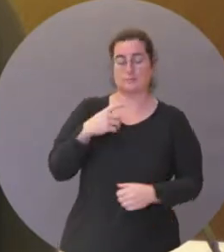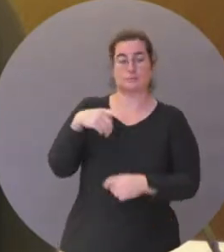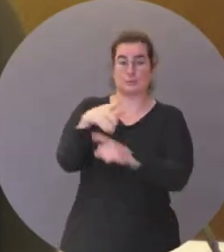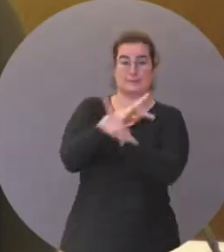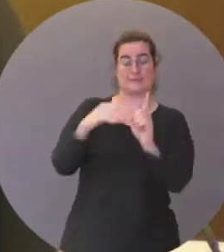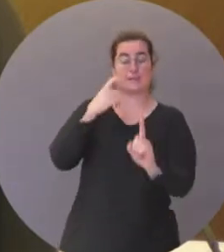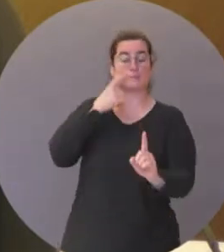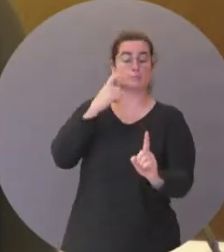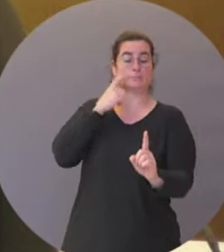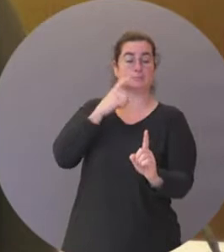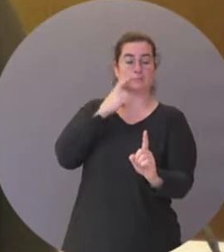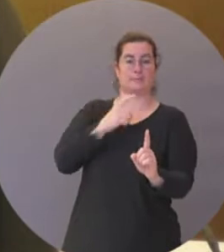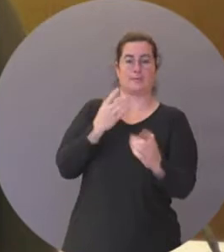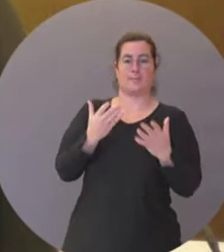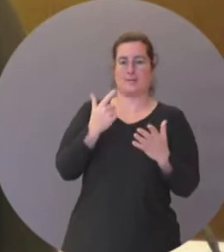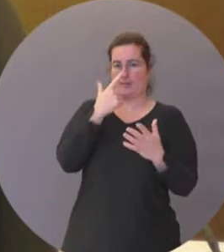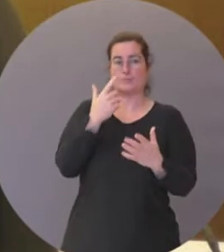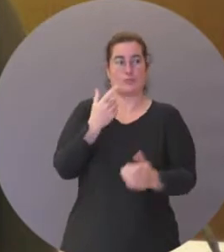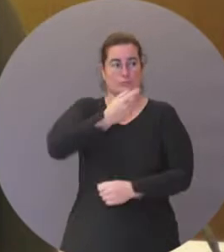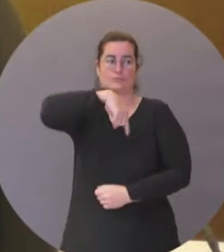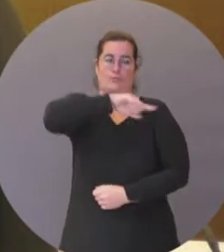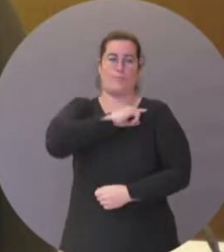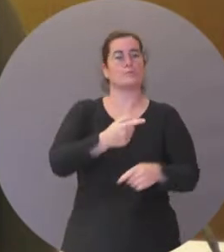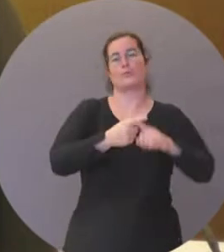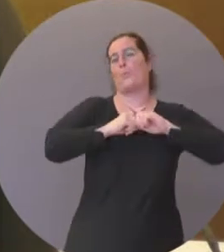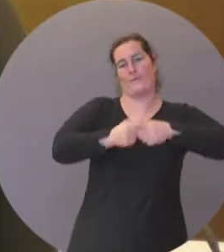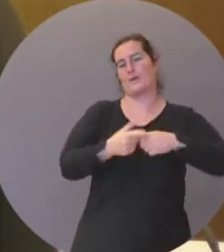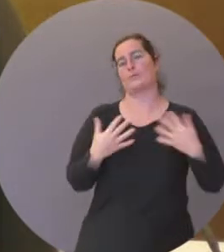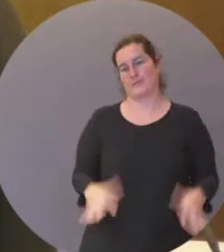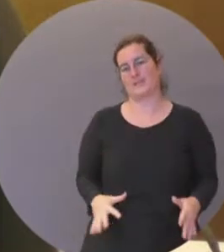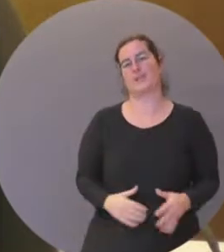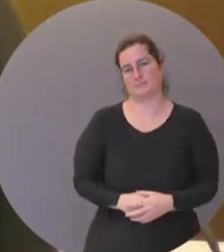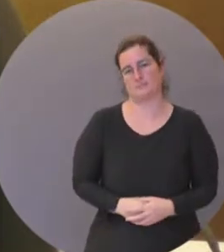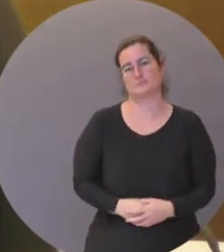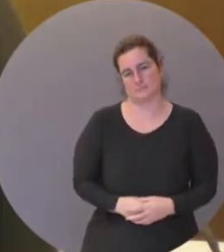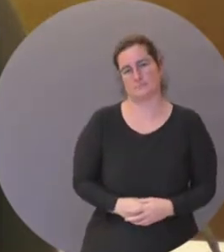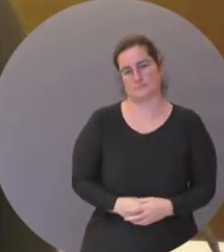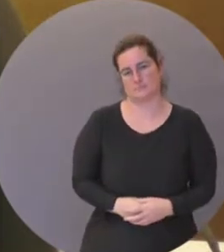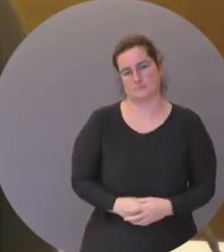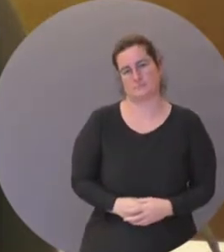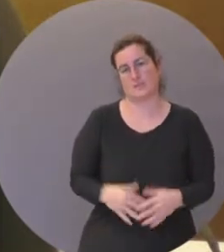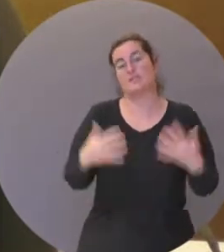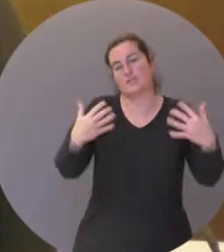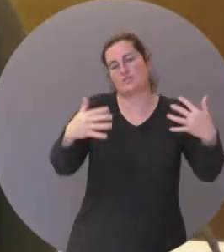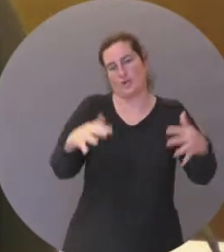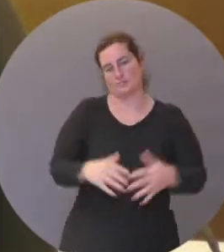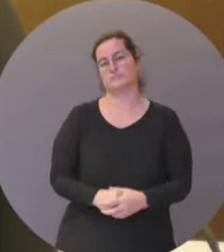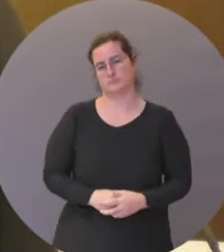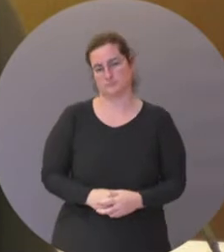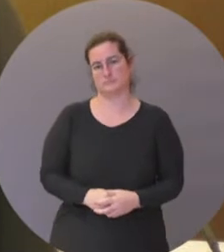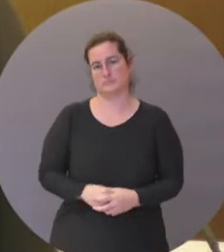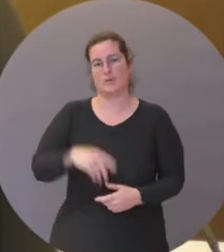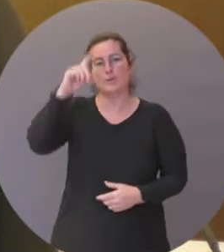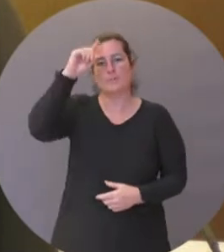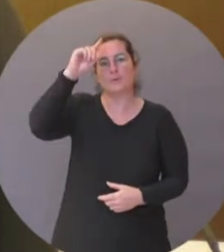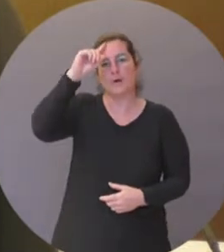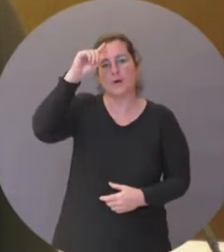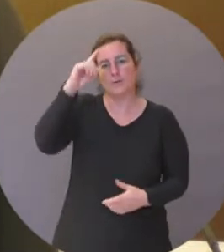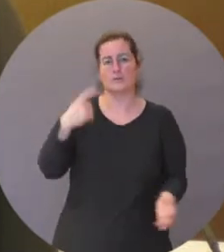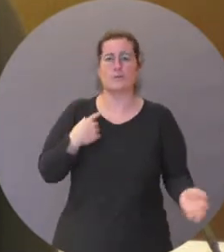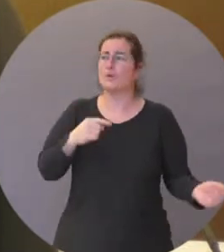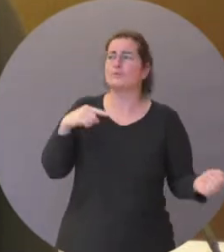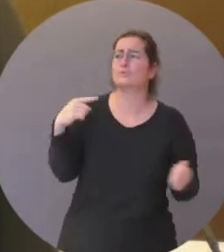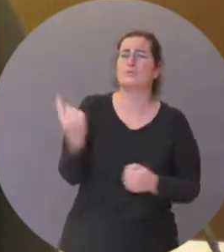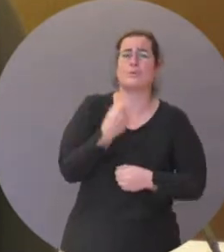il est très largement partagé et que il y a des bascules qui se sont faites parce que on a tous vécu